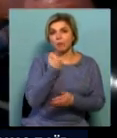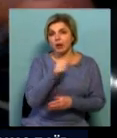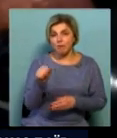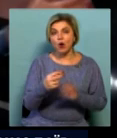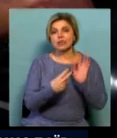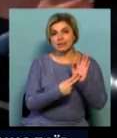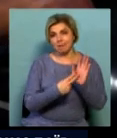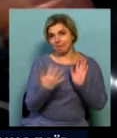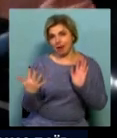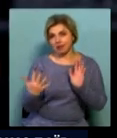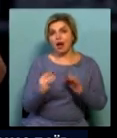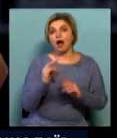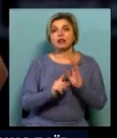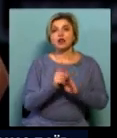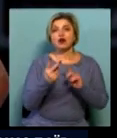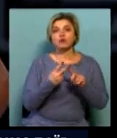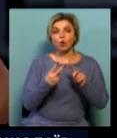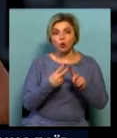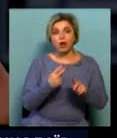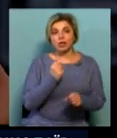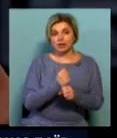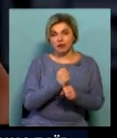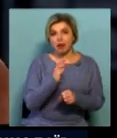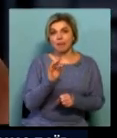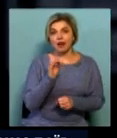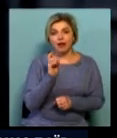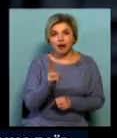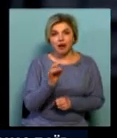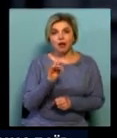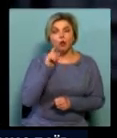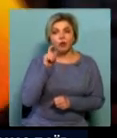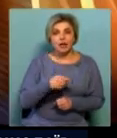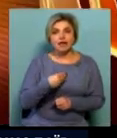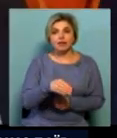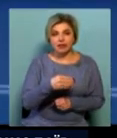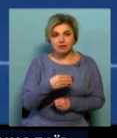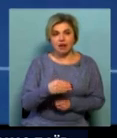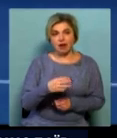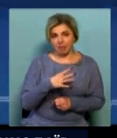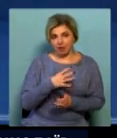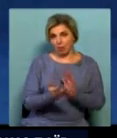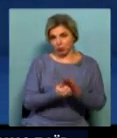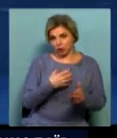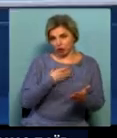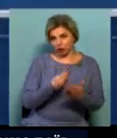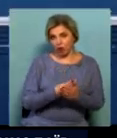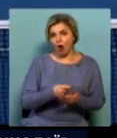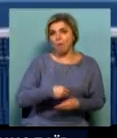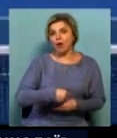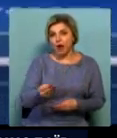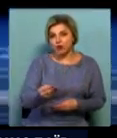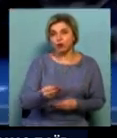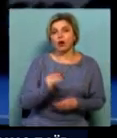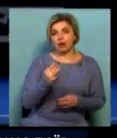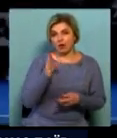7-5. На початку другого сету Леся зробила брейк. Після цього українська тенісистка утримувала власну подачу. Це їй вдалося,